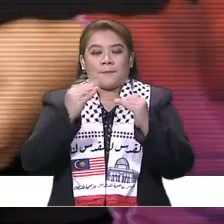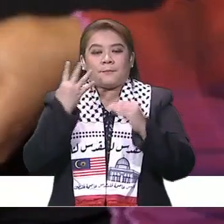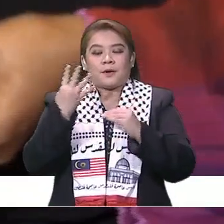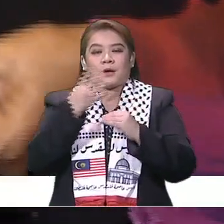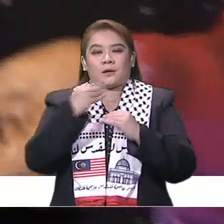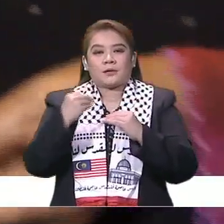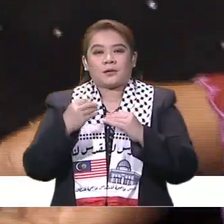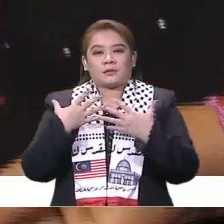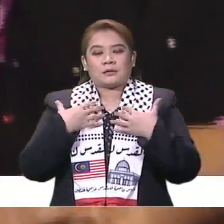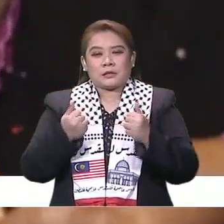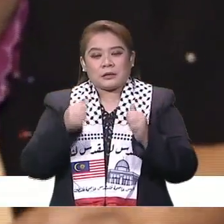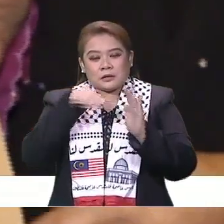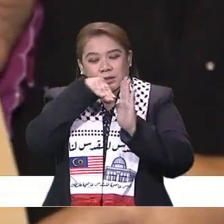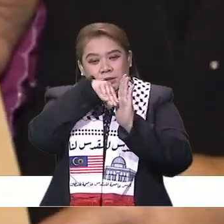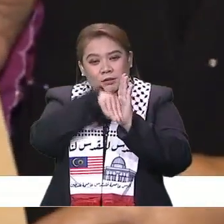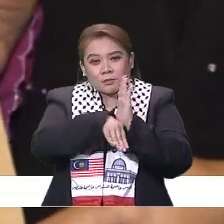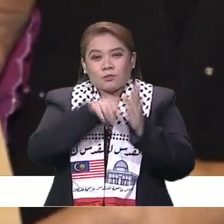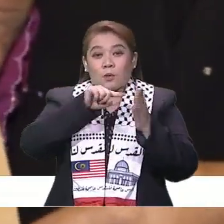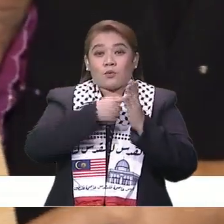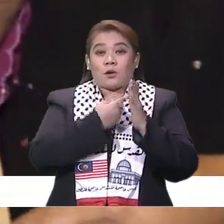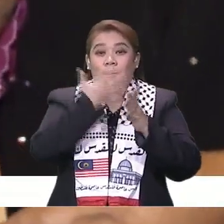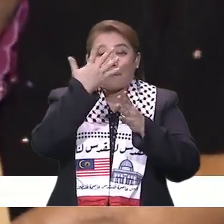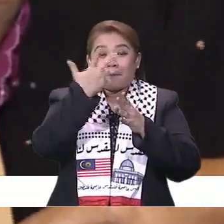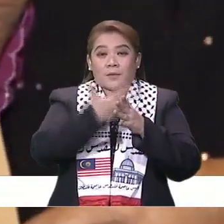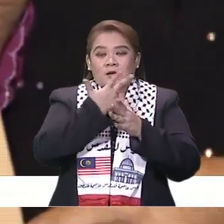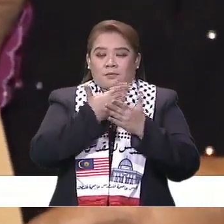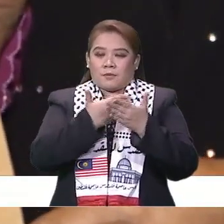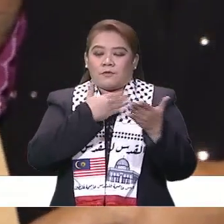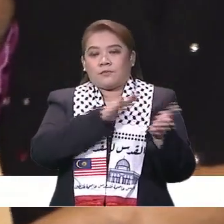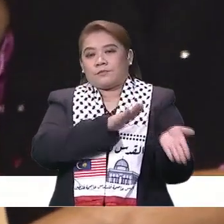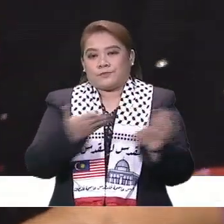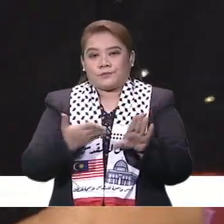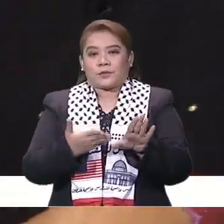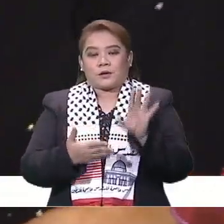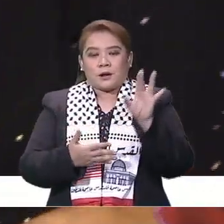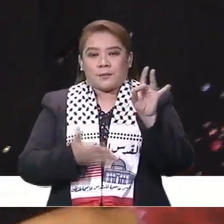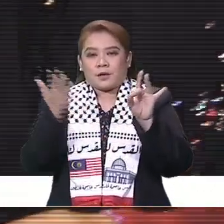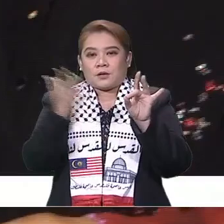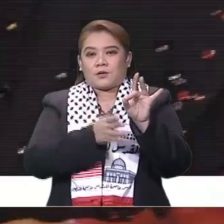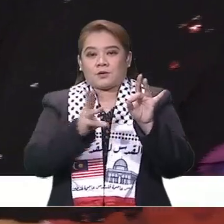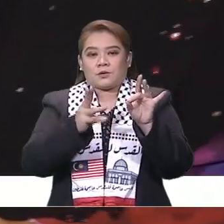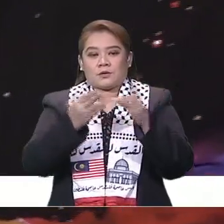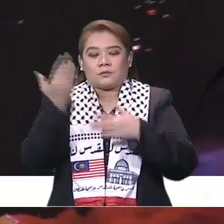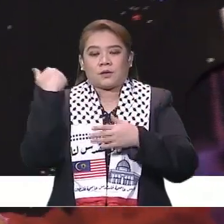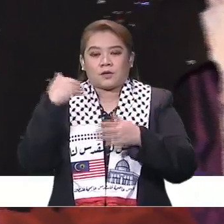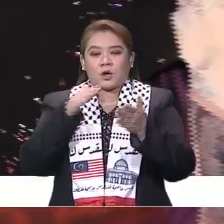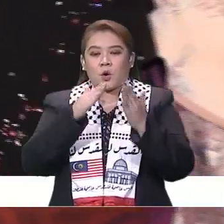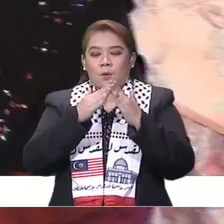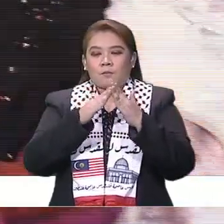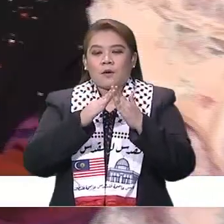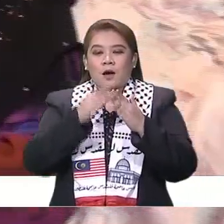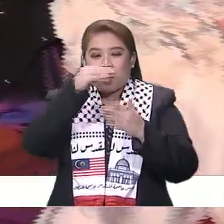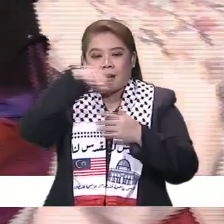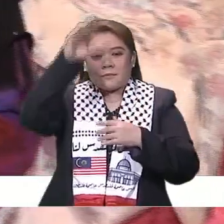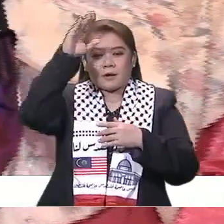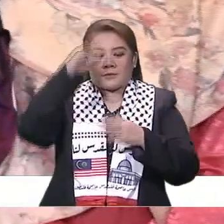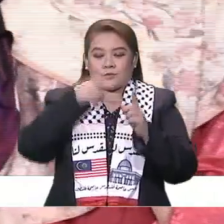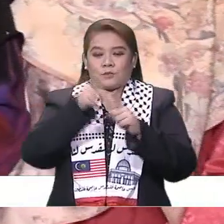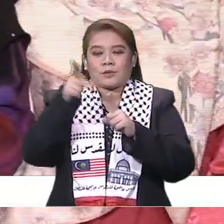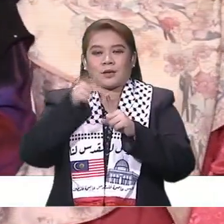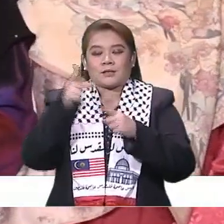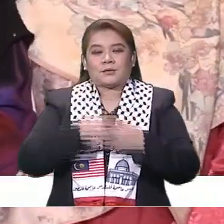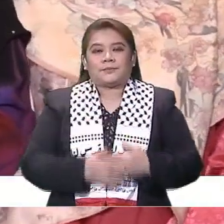kesihatannya semakin merosot sejak Mac sebelum meninggal dunia pada 8 Jun lepas di rumah abangnya di Pertam Perdana, Pulau